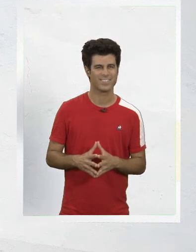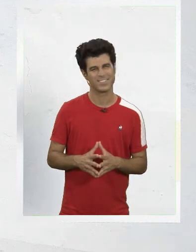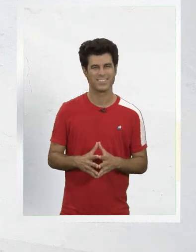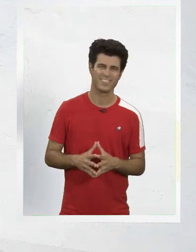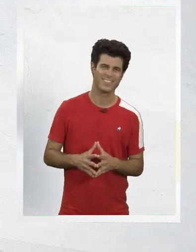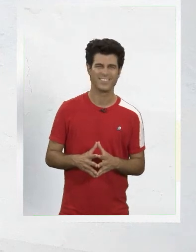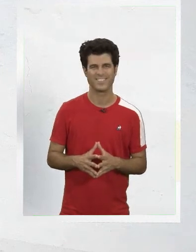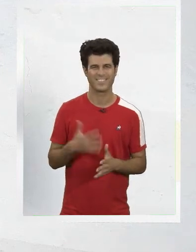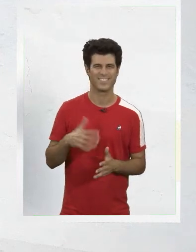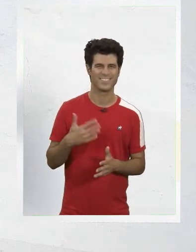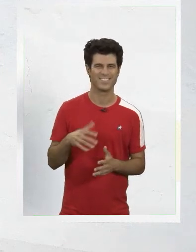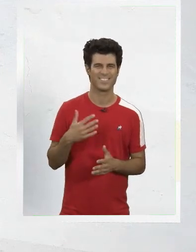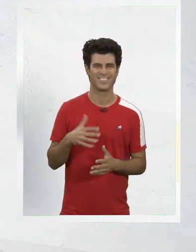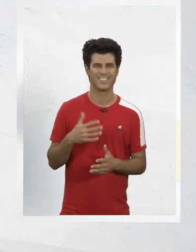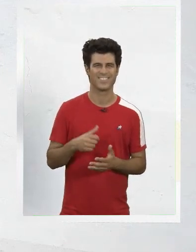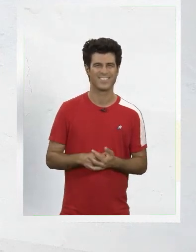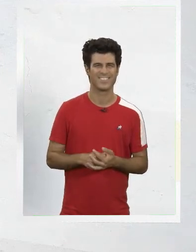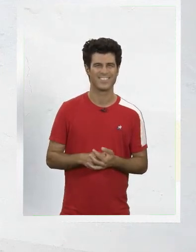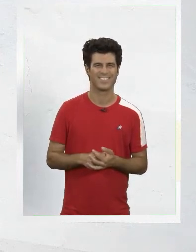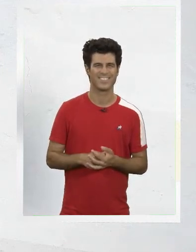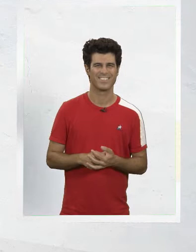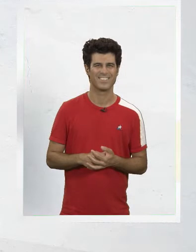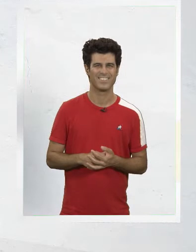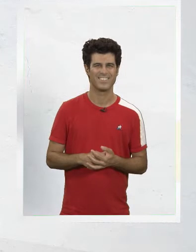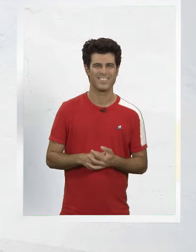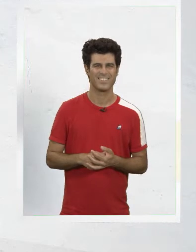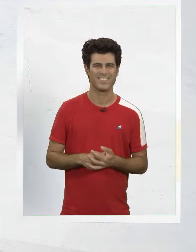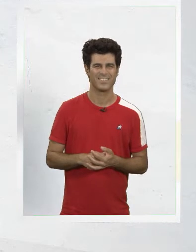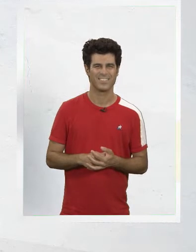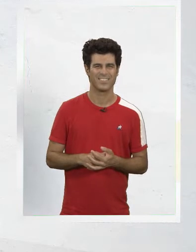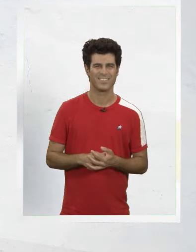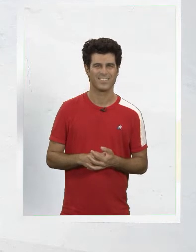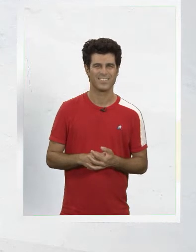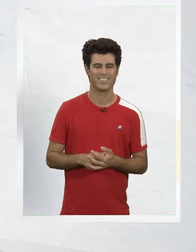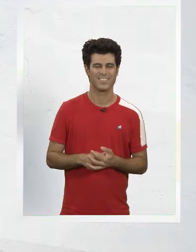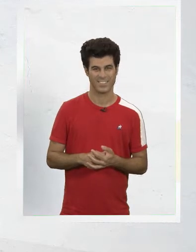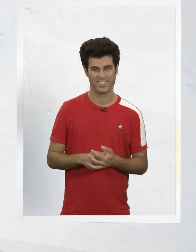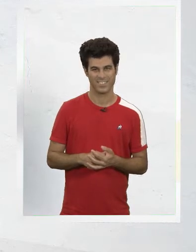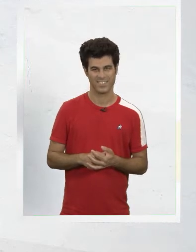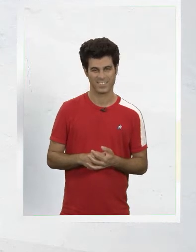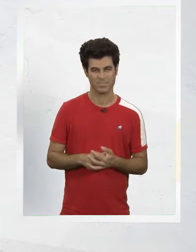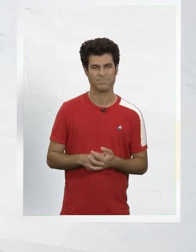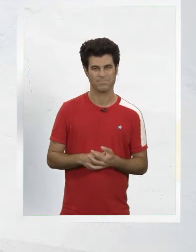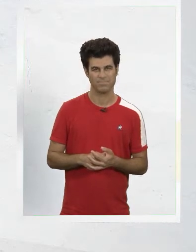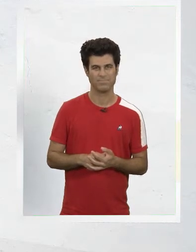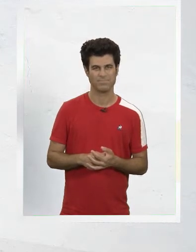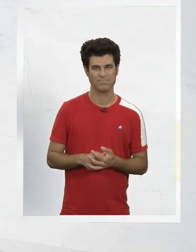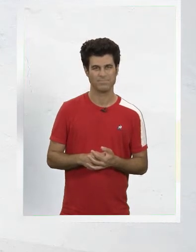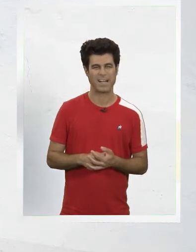לזית, ממתקים ומאפים, מה שבא להם להכין באותו יום. אפשר לדבר על השלט כשהם עשו